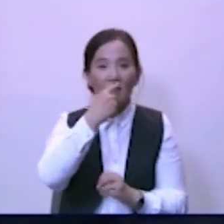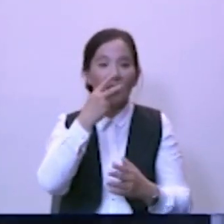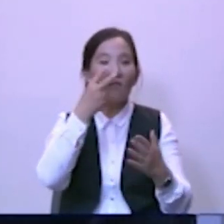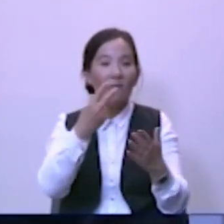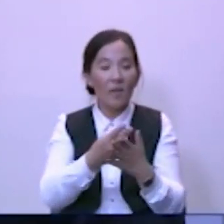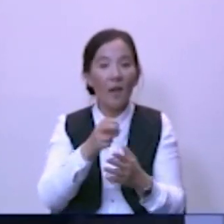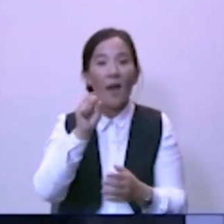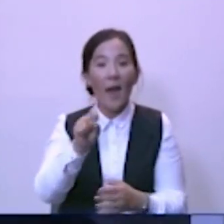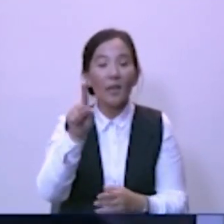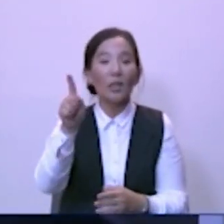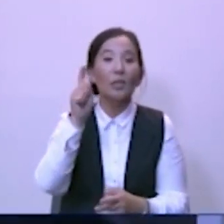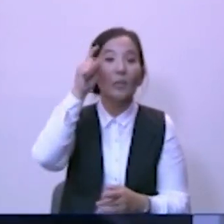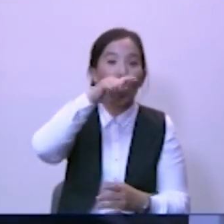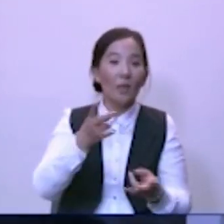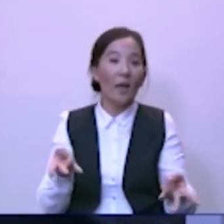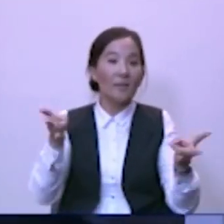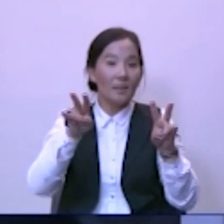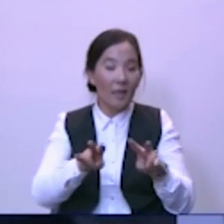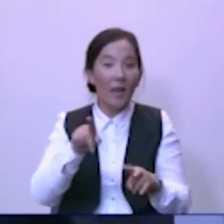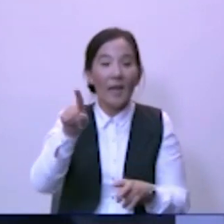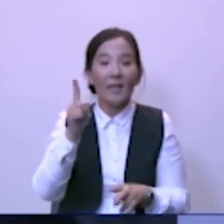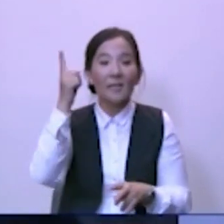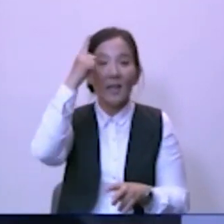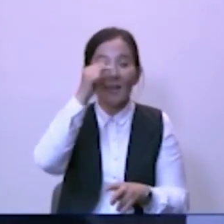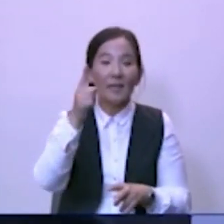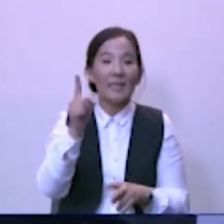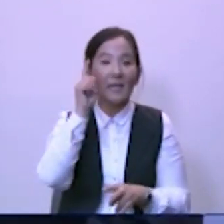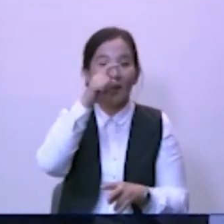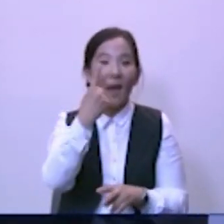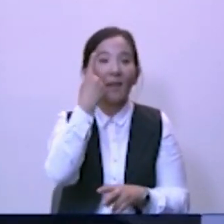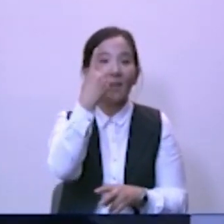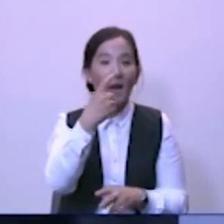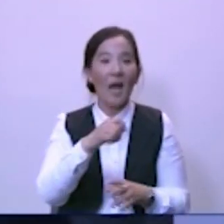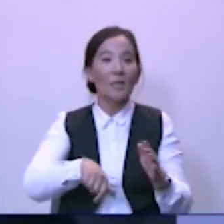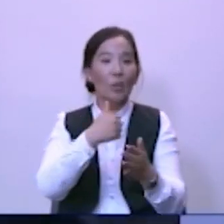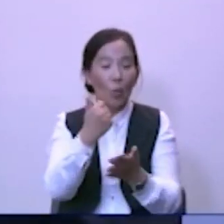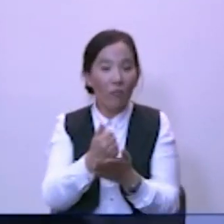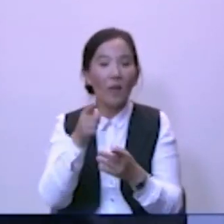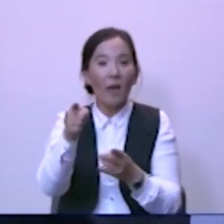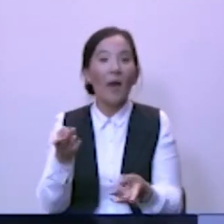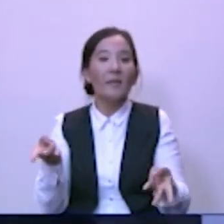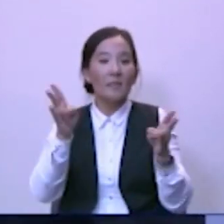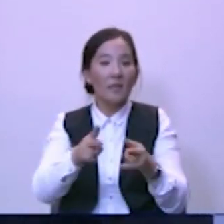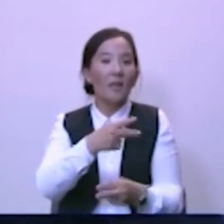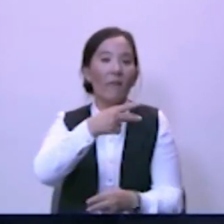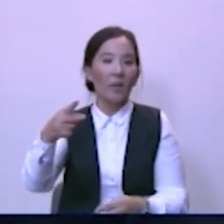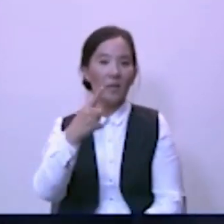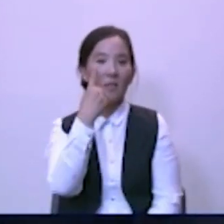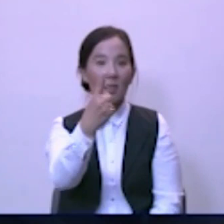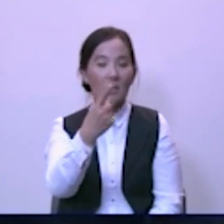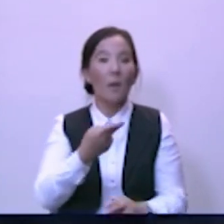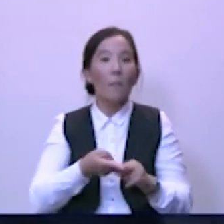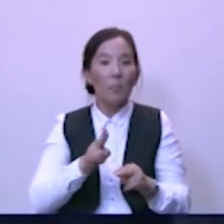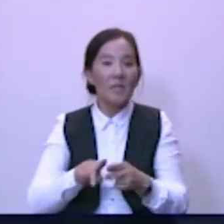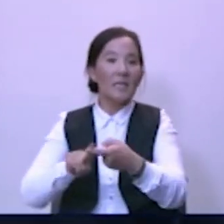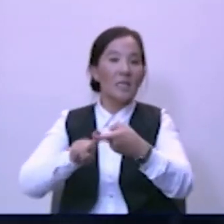кислотным остатком так как кислота 1 основны то валентность кислотного остатка равна единице то есть мы